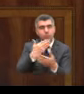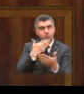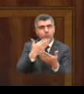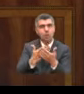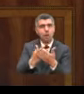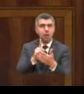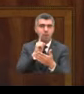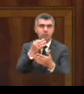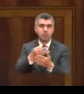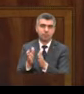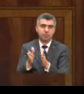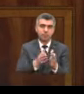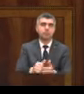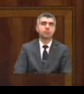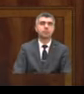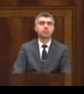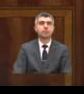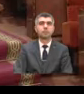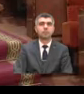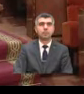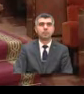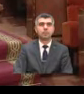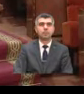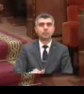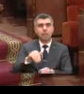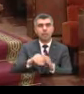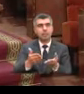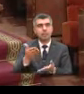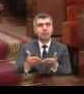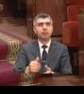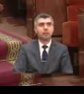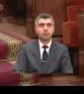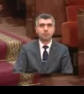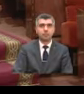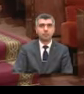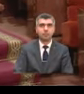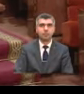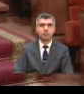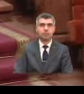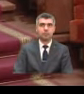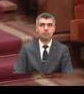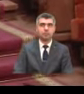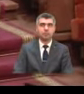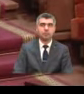القضاء عليها، وشكرا. شكرا. تعقيب موالي الفريق الاستقلالي وحدة التعادلية، تفضل سيد النائب.